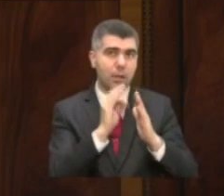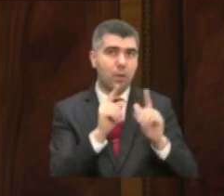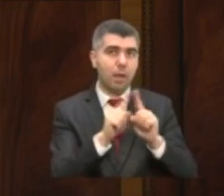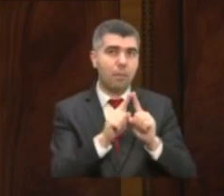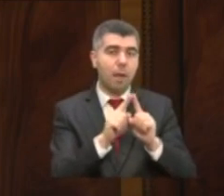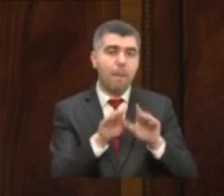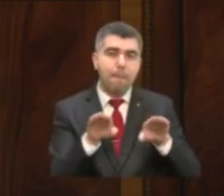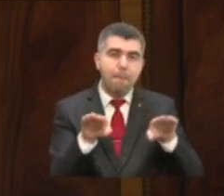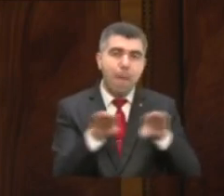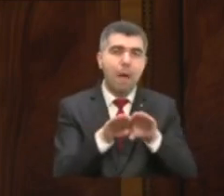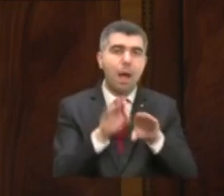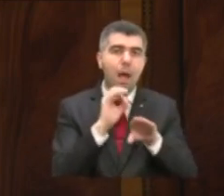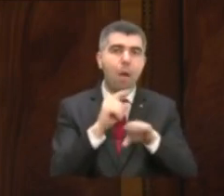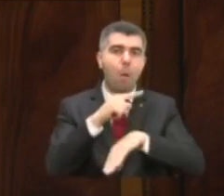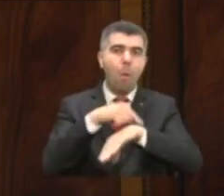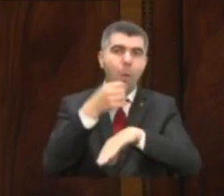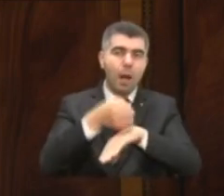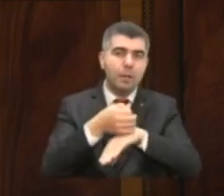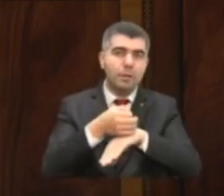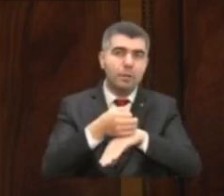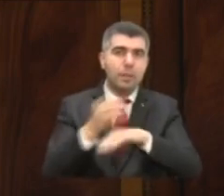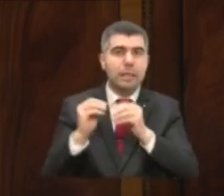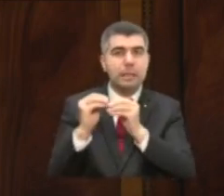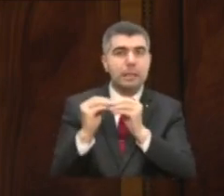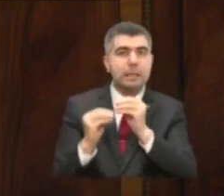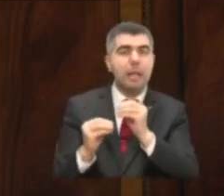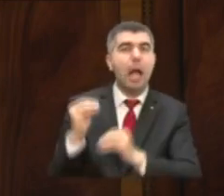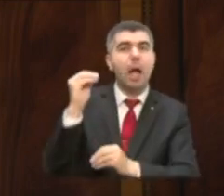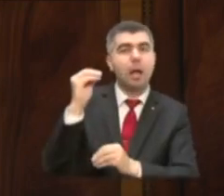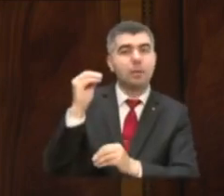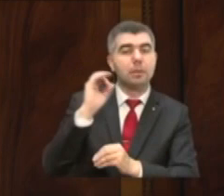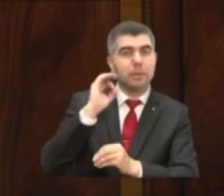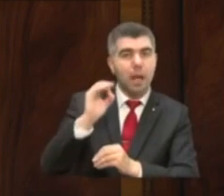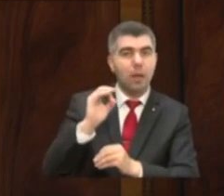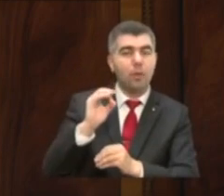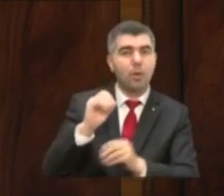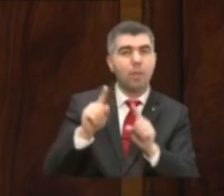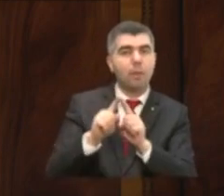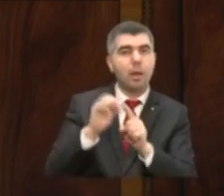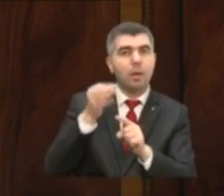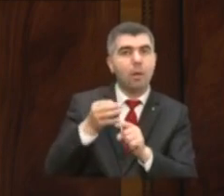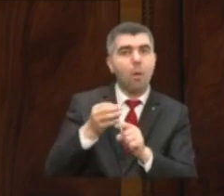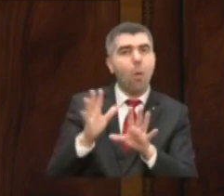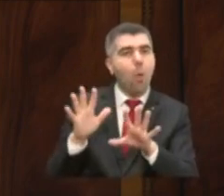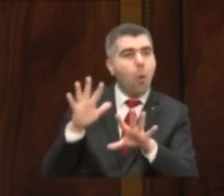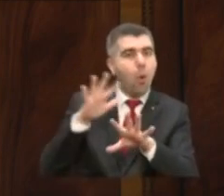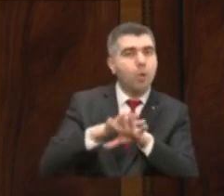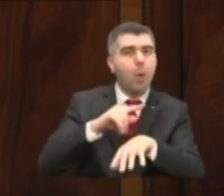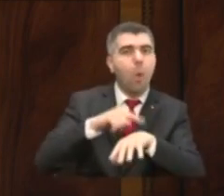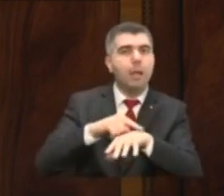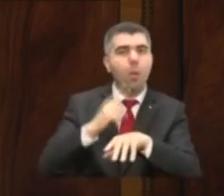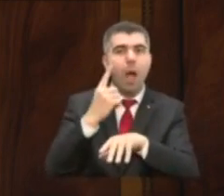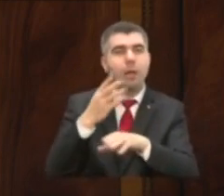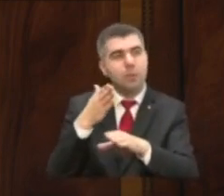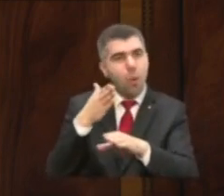كيتزامنوا في نفس الفترة، فكيدينا إلى واحد الاستهلاك كبير جدا كيكبر، وهذاك الاستهلاك الكبير